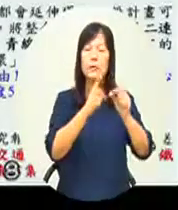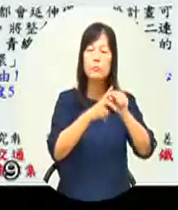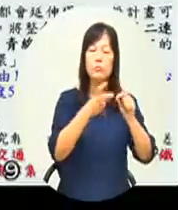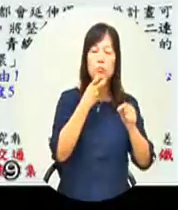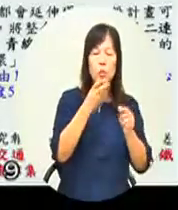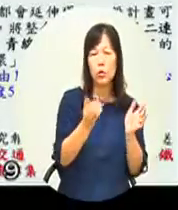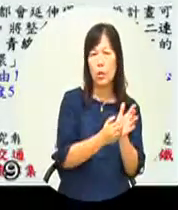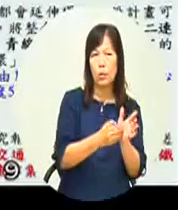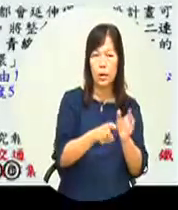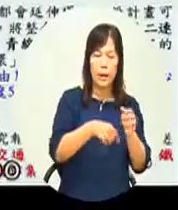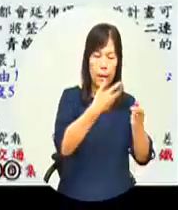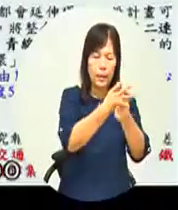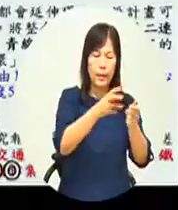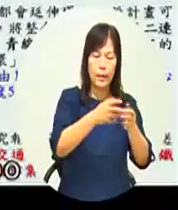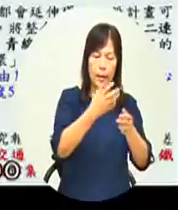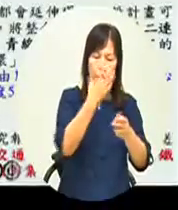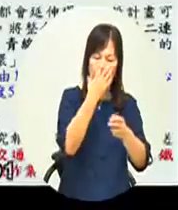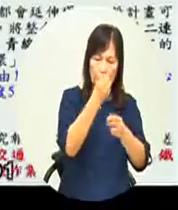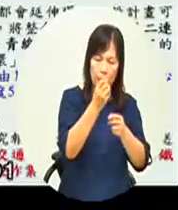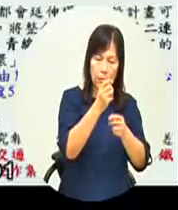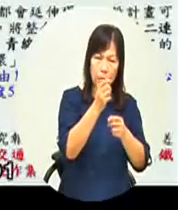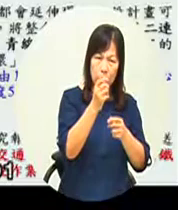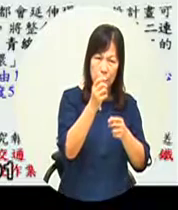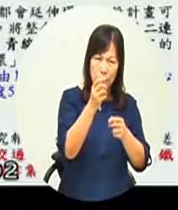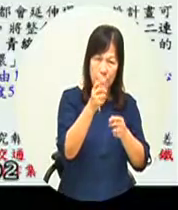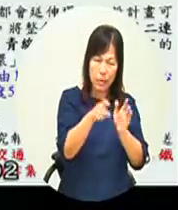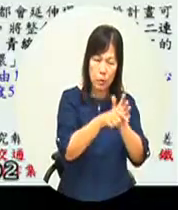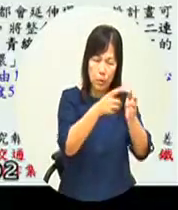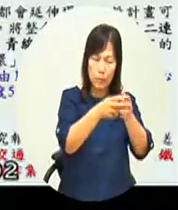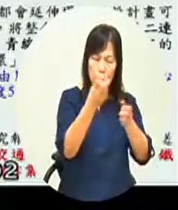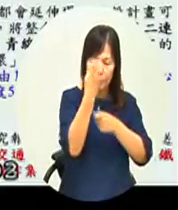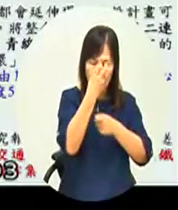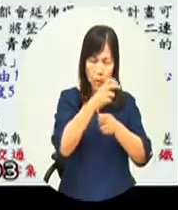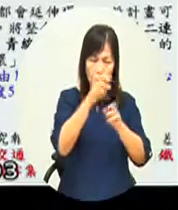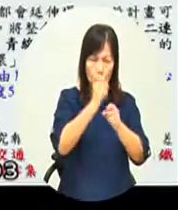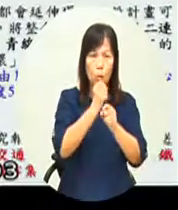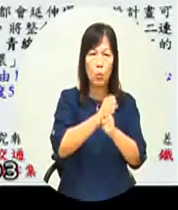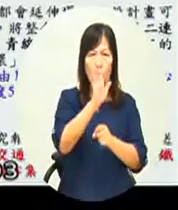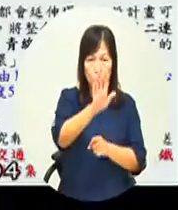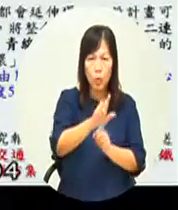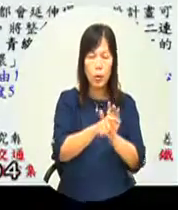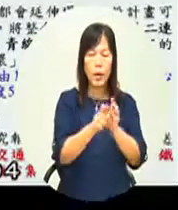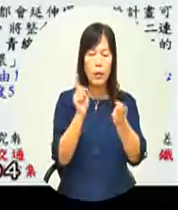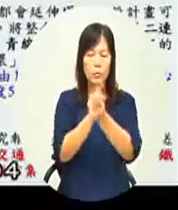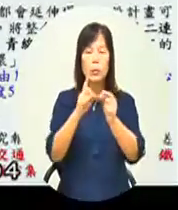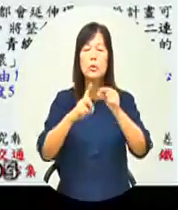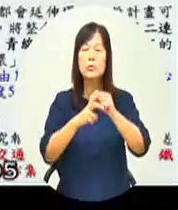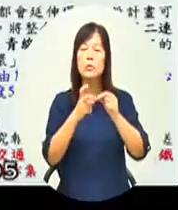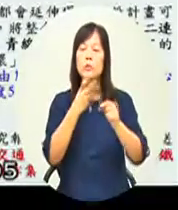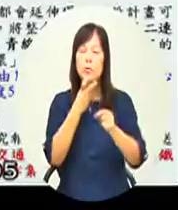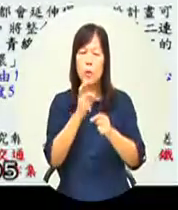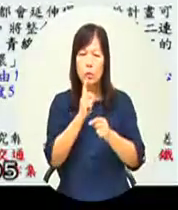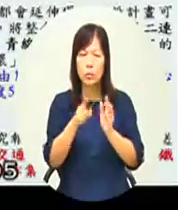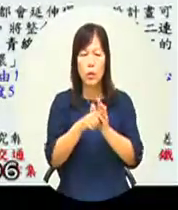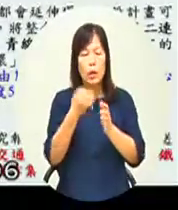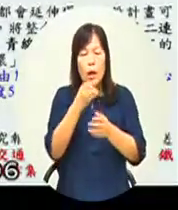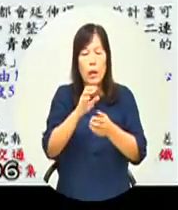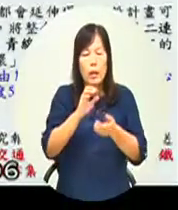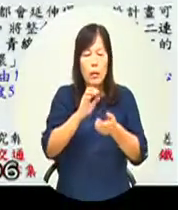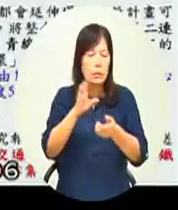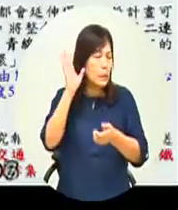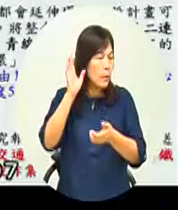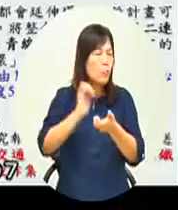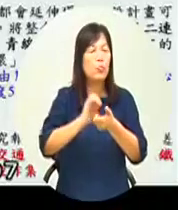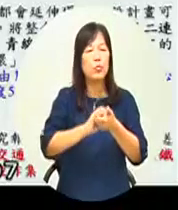到高铁局去做审查的作业。可是我在这边真的是要跟中央喊话了，虽然不一定听得到，可是我们会还是要